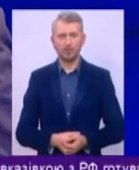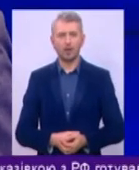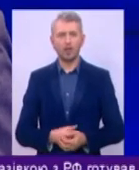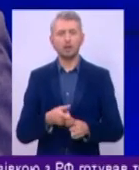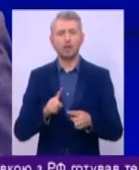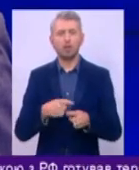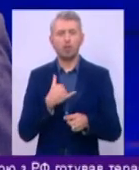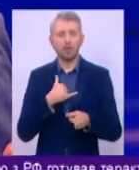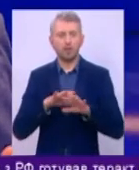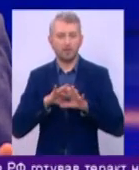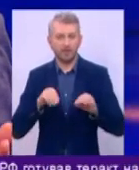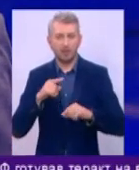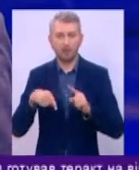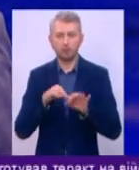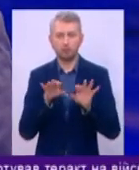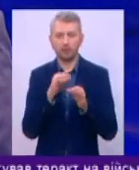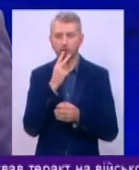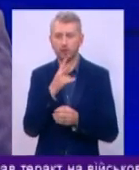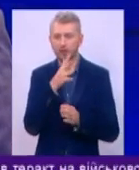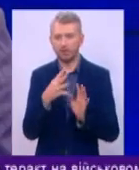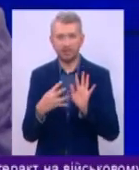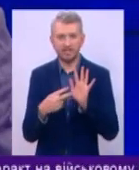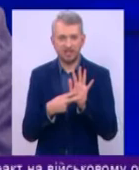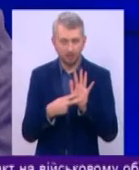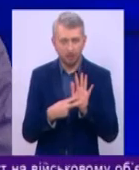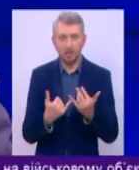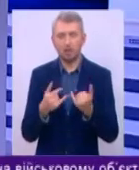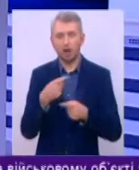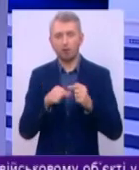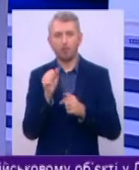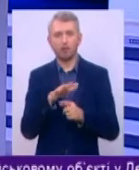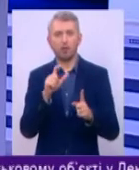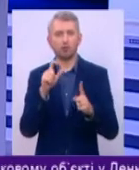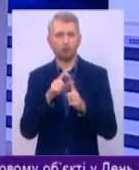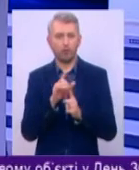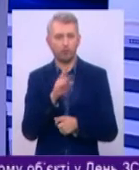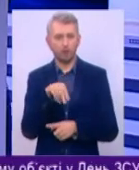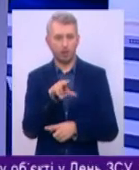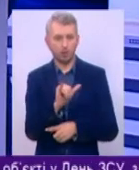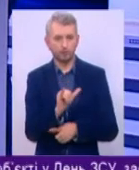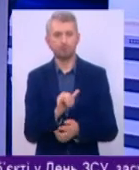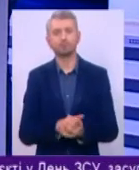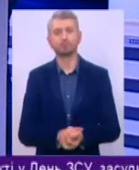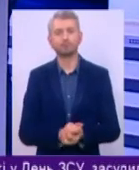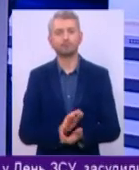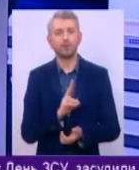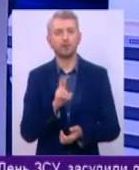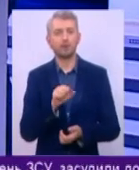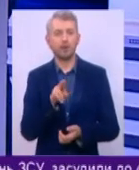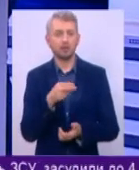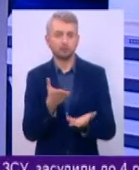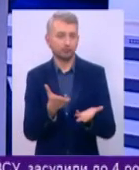ж на цю годину в мене все. Наступний випуск дивіться о 19:00. Зараз повертаю слово своєму колезі Владиславу Красівницькому. Отже, Влада, ефір